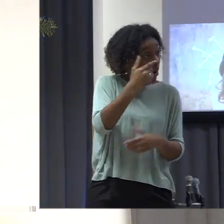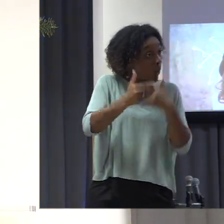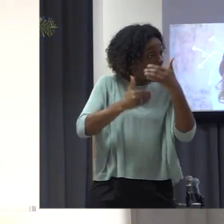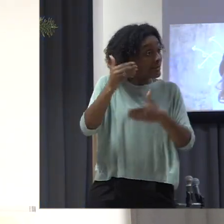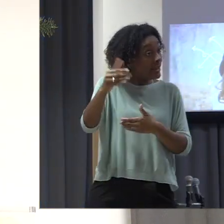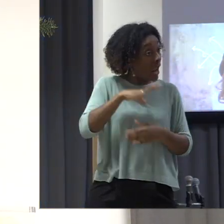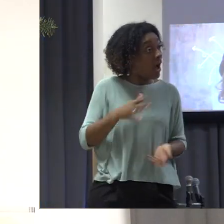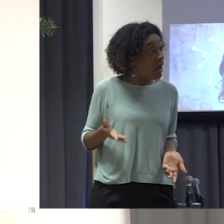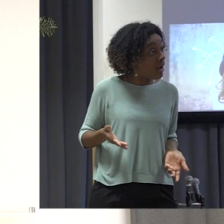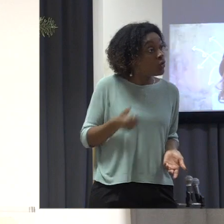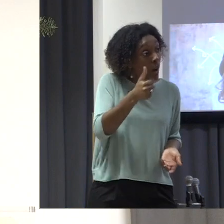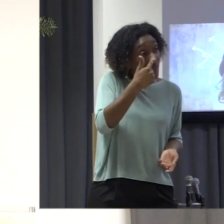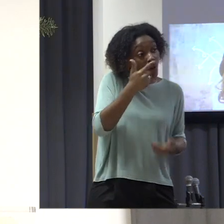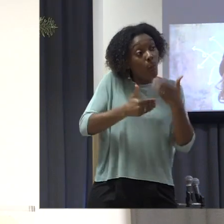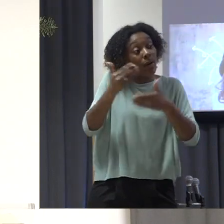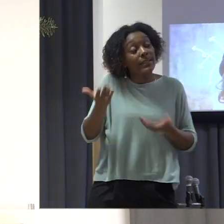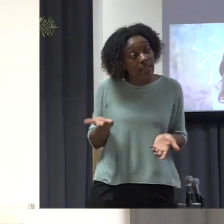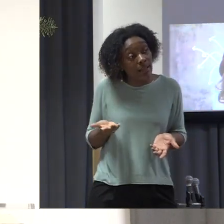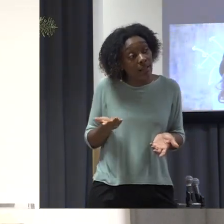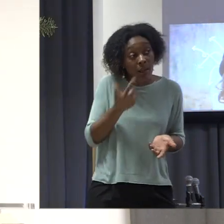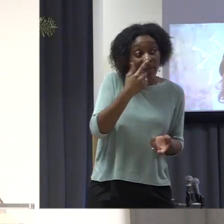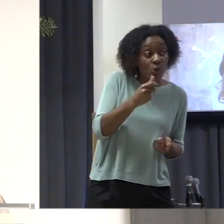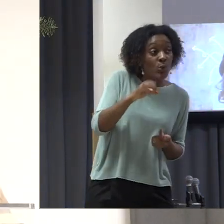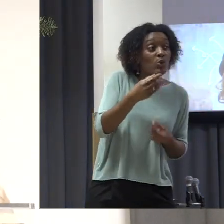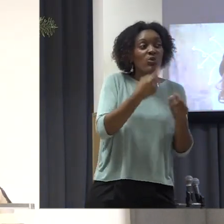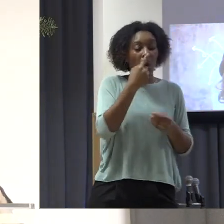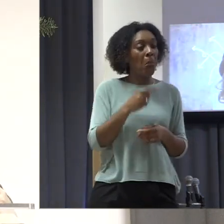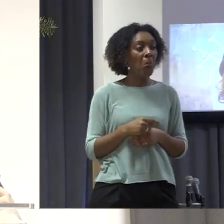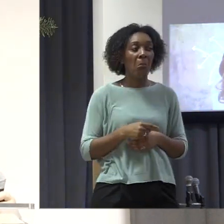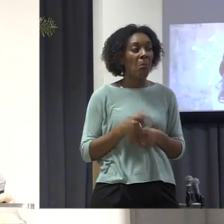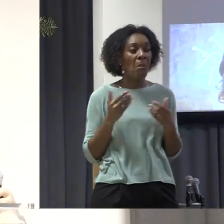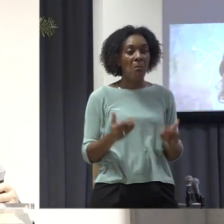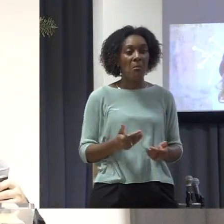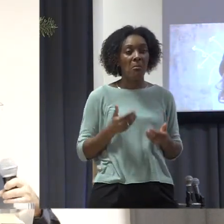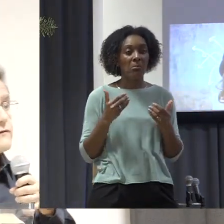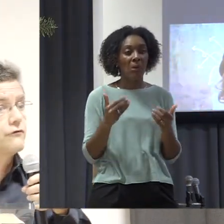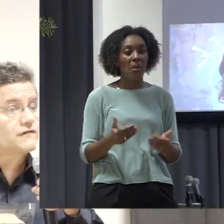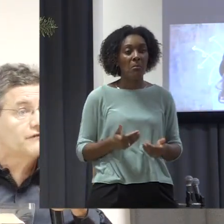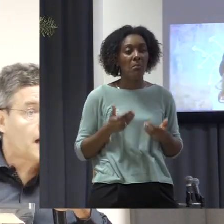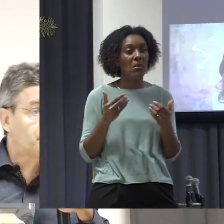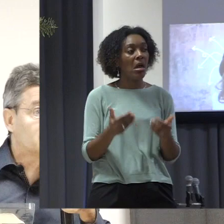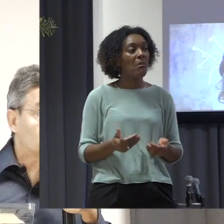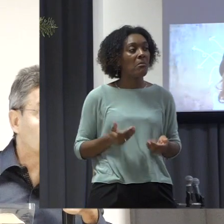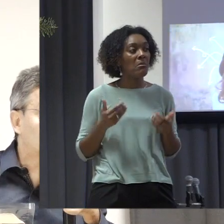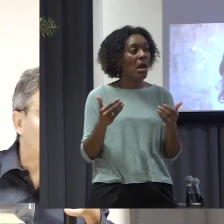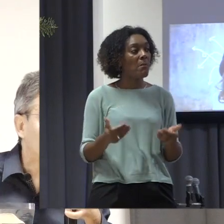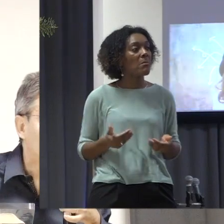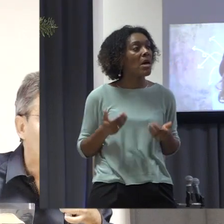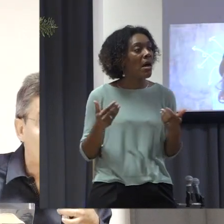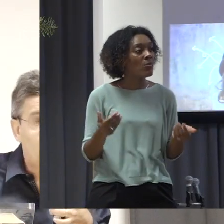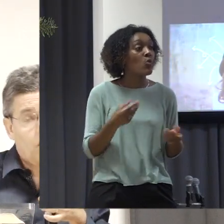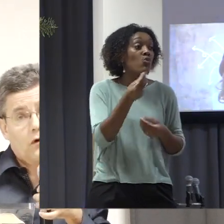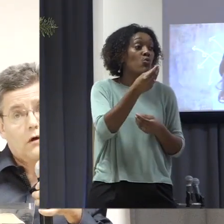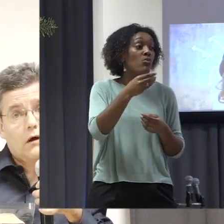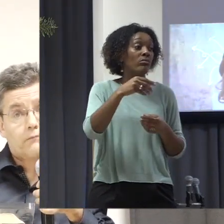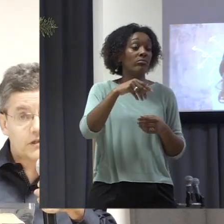progressé? Est-ce que vous avez l'impression que vous avez progressé ou est-ce que vous avez l'impression de stagner? Est-ce que vous avez l'impression de tourner en